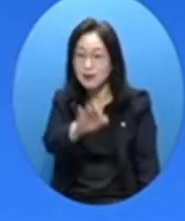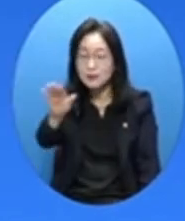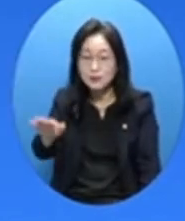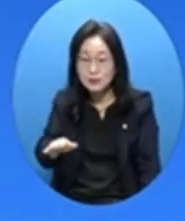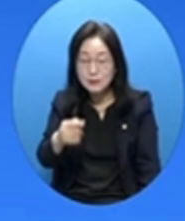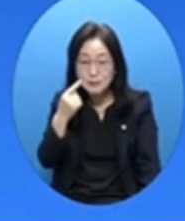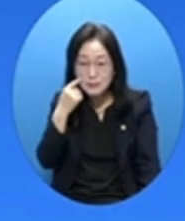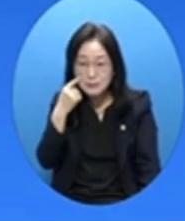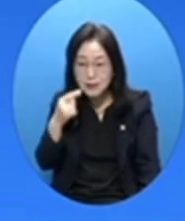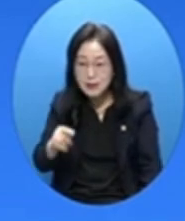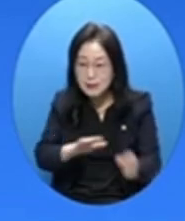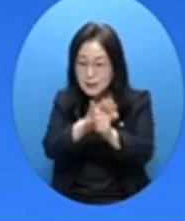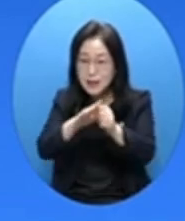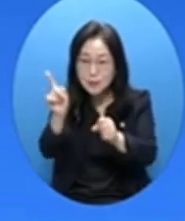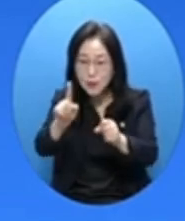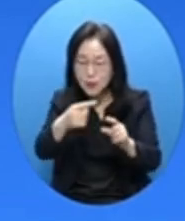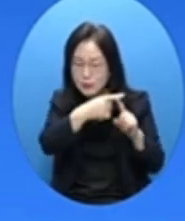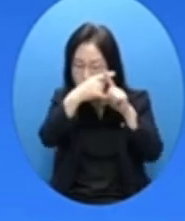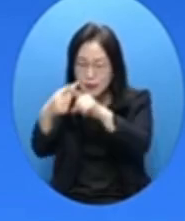사랑은 일반적인